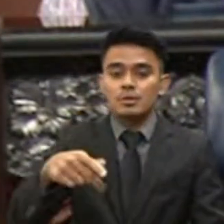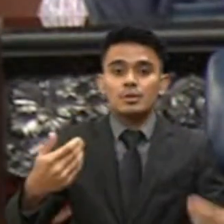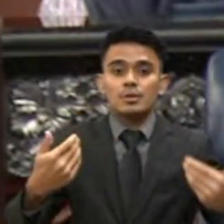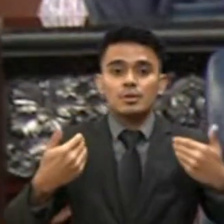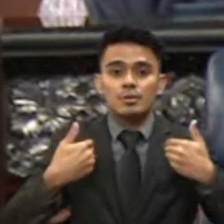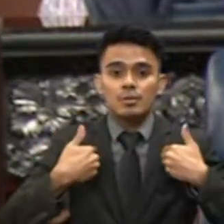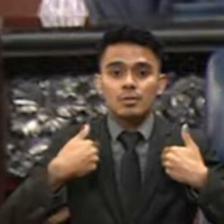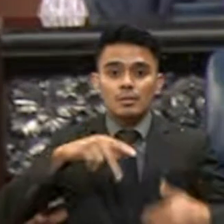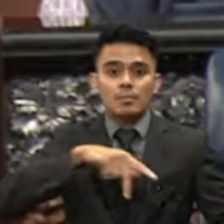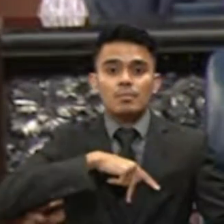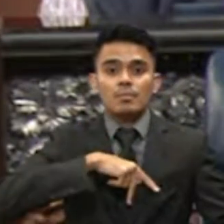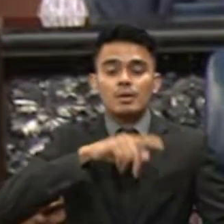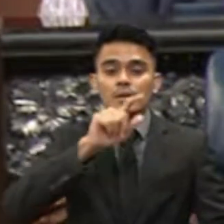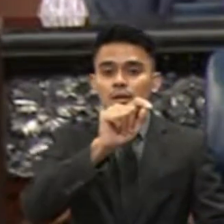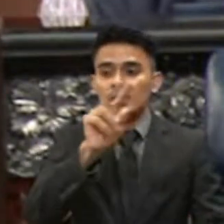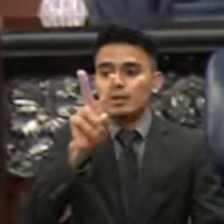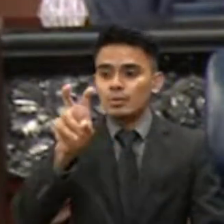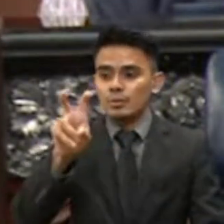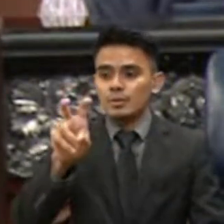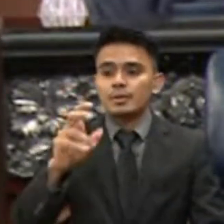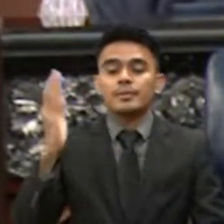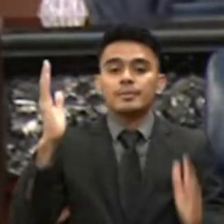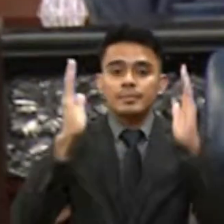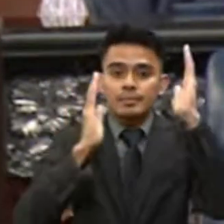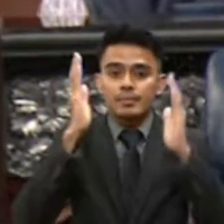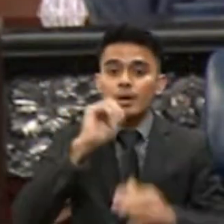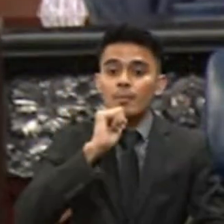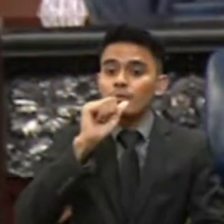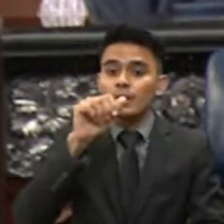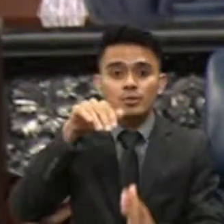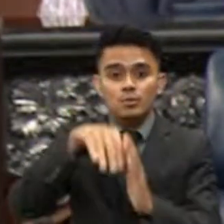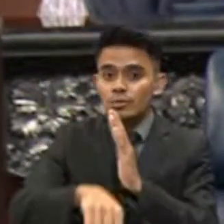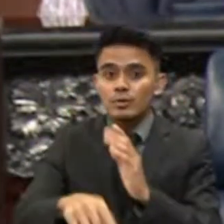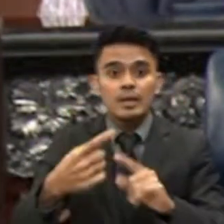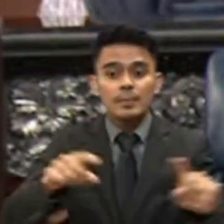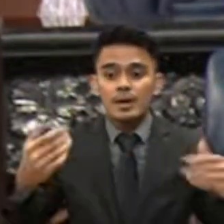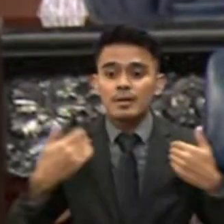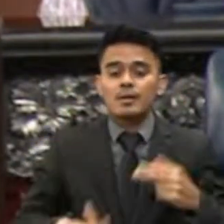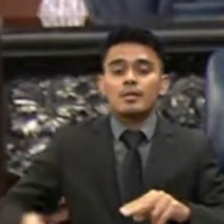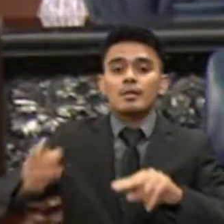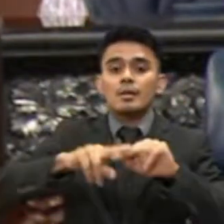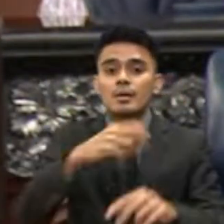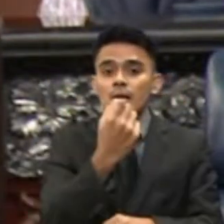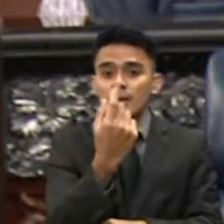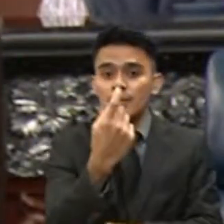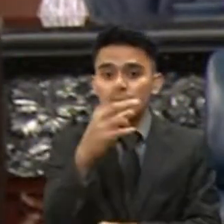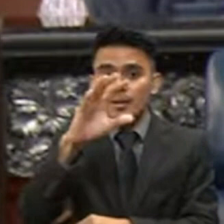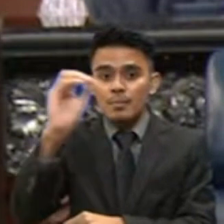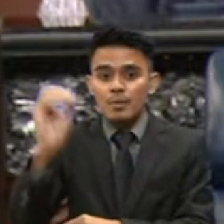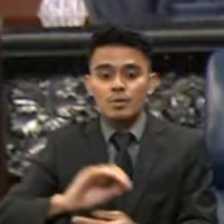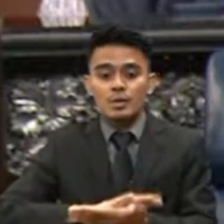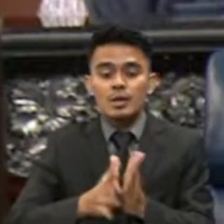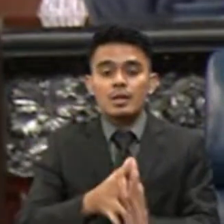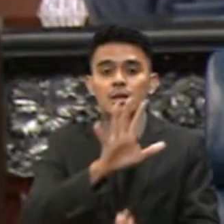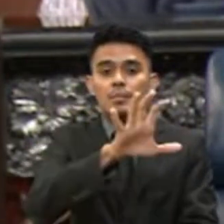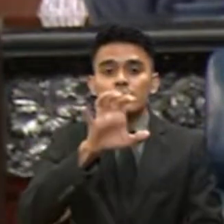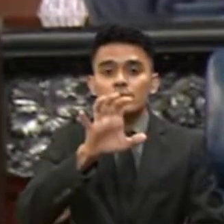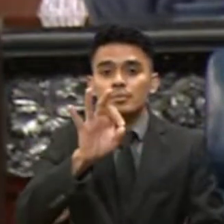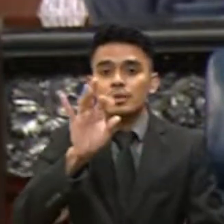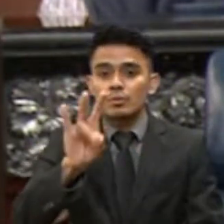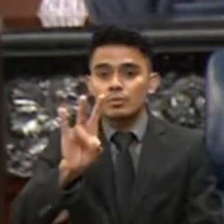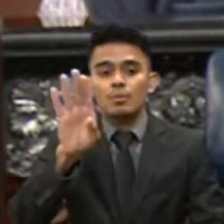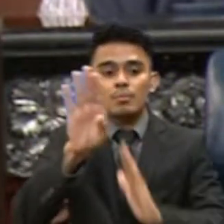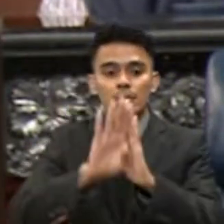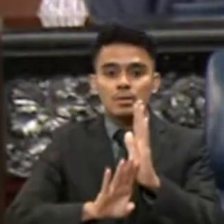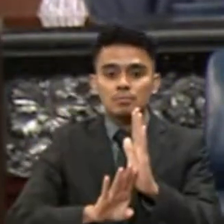oleh T20 dalam negara kita bukan turun rempah komit naik 11 menjadi 597